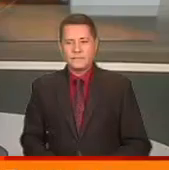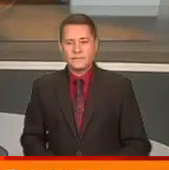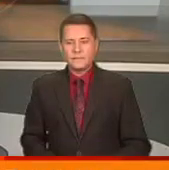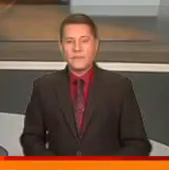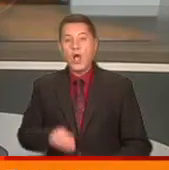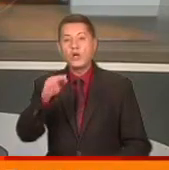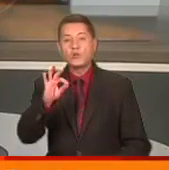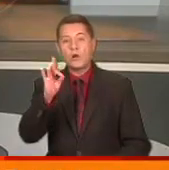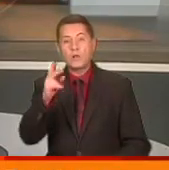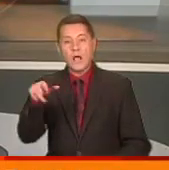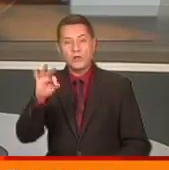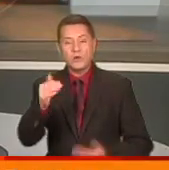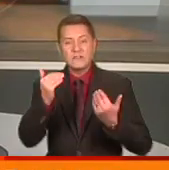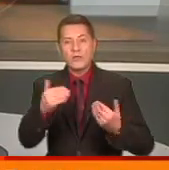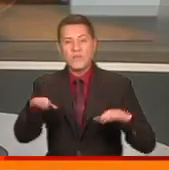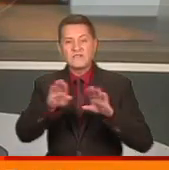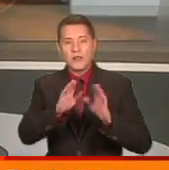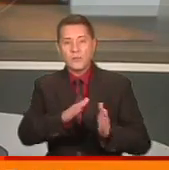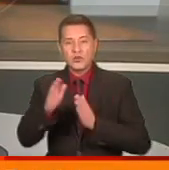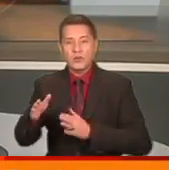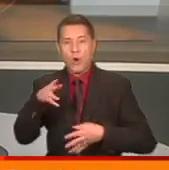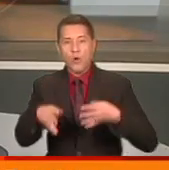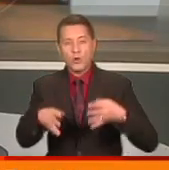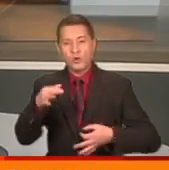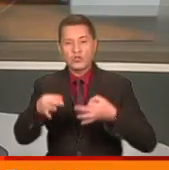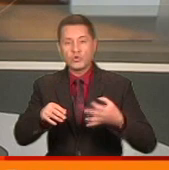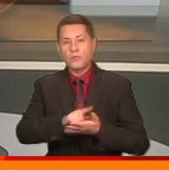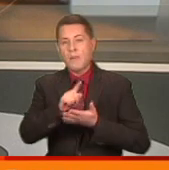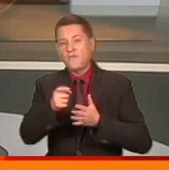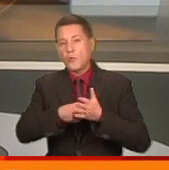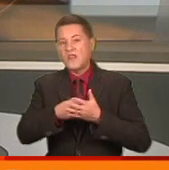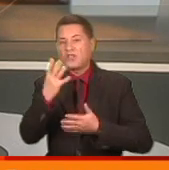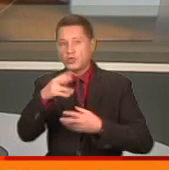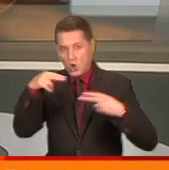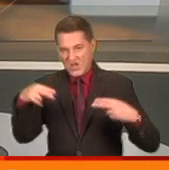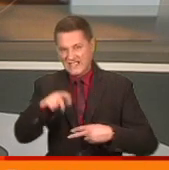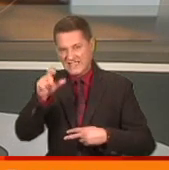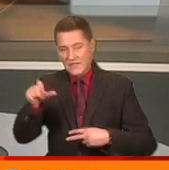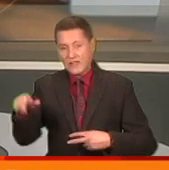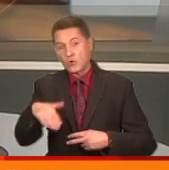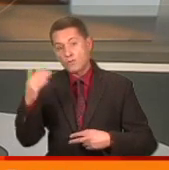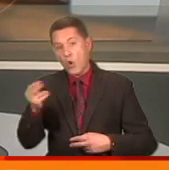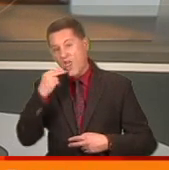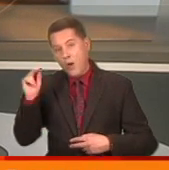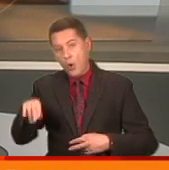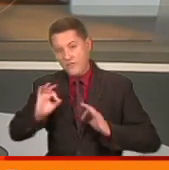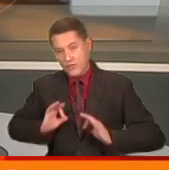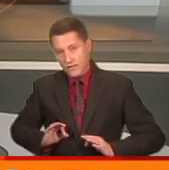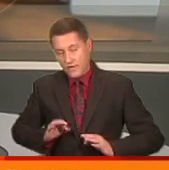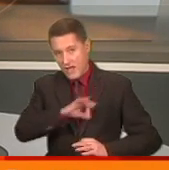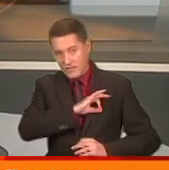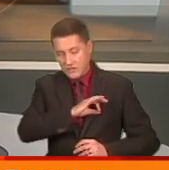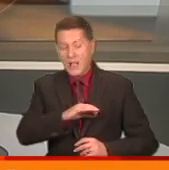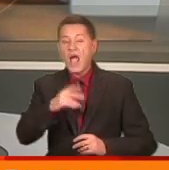Слідами торнадо. Сьогодні в закритому режимі Оболонський райсуд мав допитати 4 свідків із боку звинувачення. Двоє самовидців